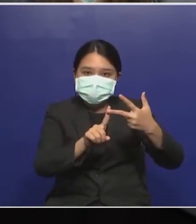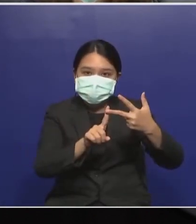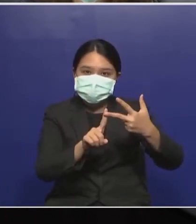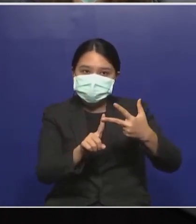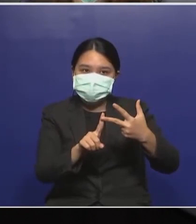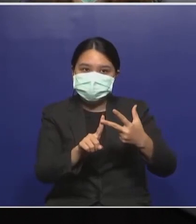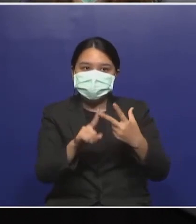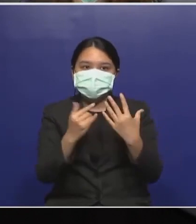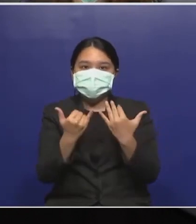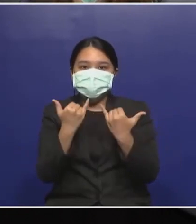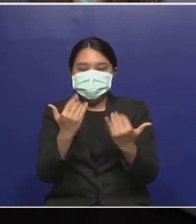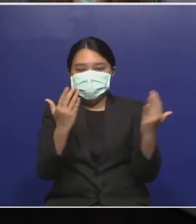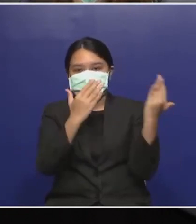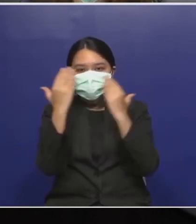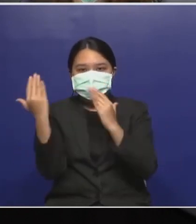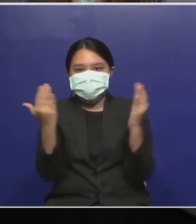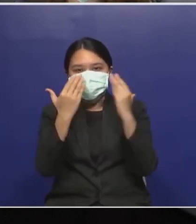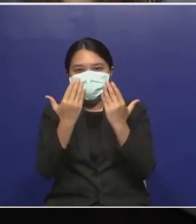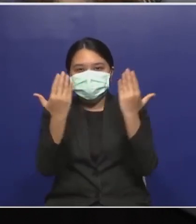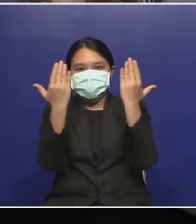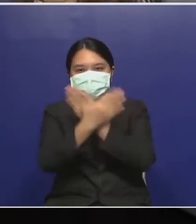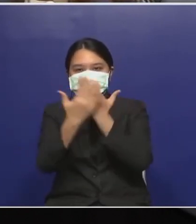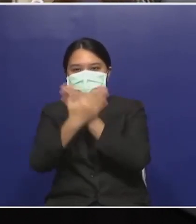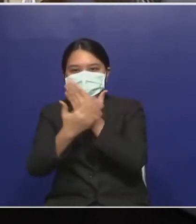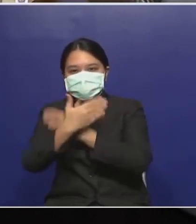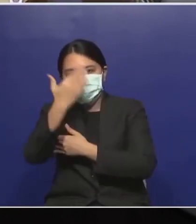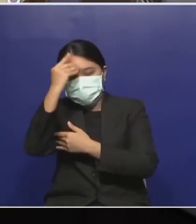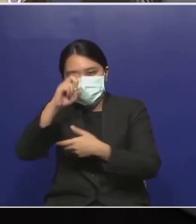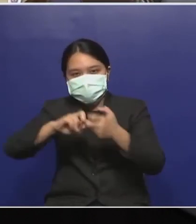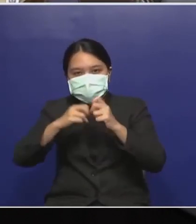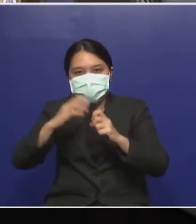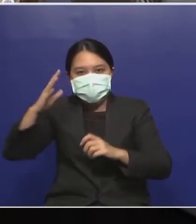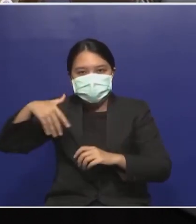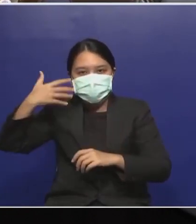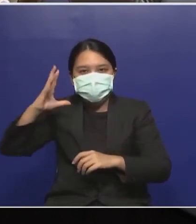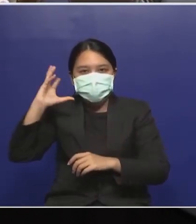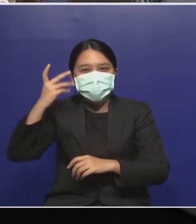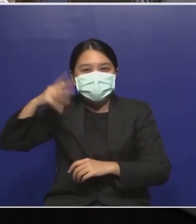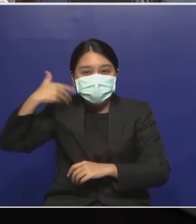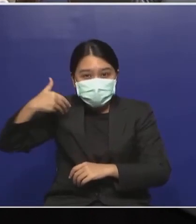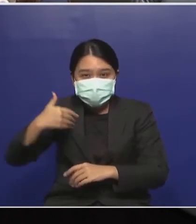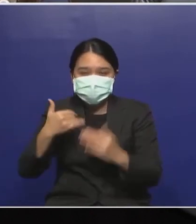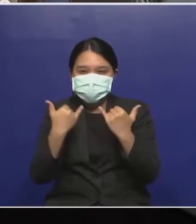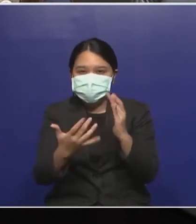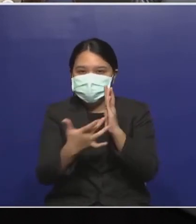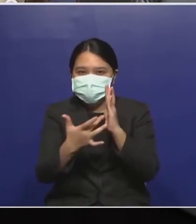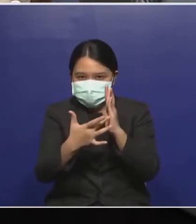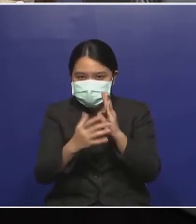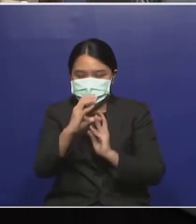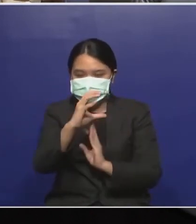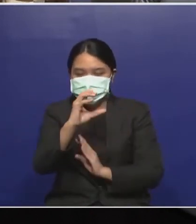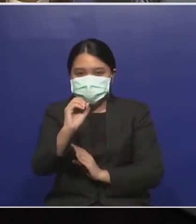ทุกวนนี้ Kantosกแล้ ในการดัจับบบัอาการ Centerอยมอยู่น้อย